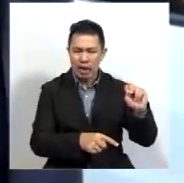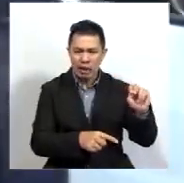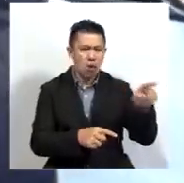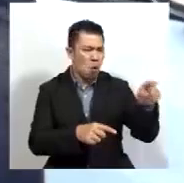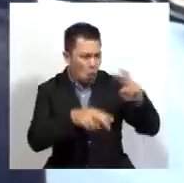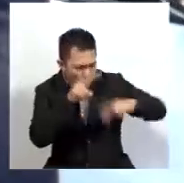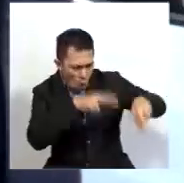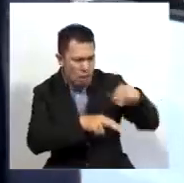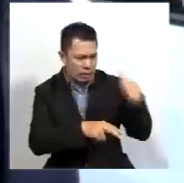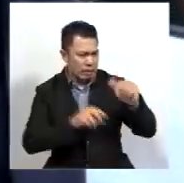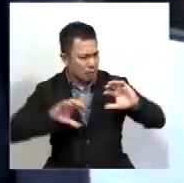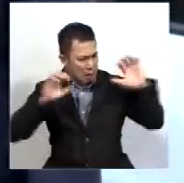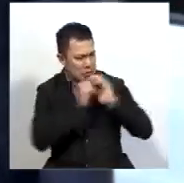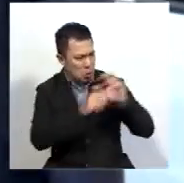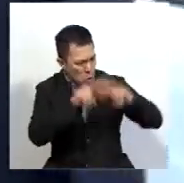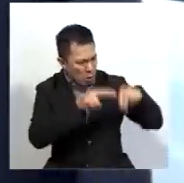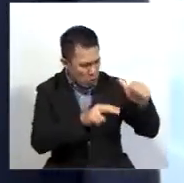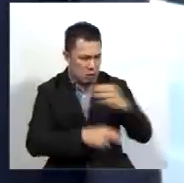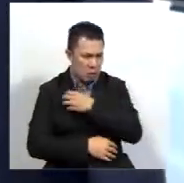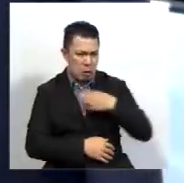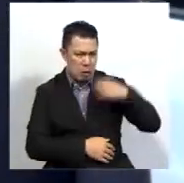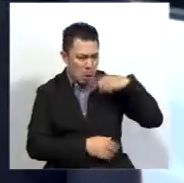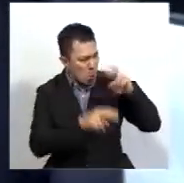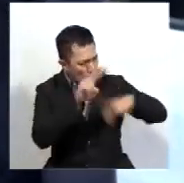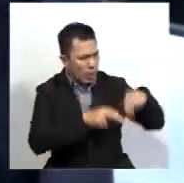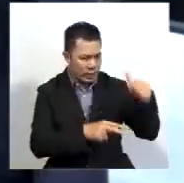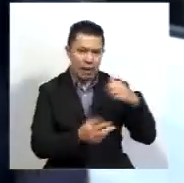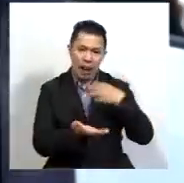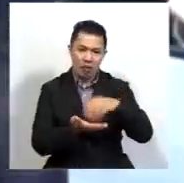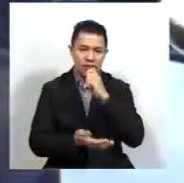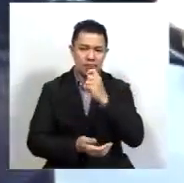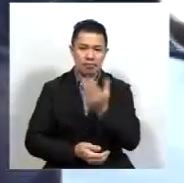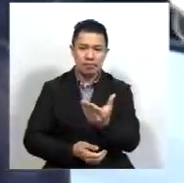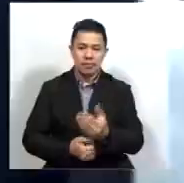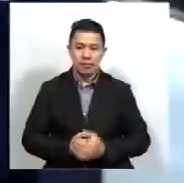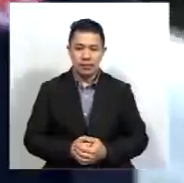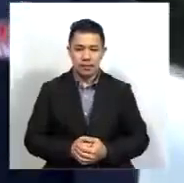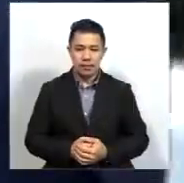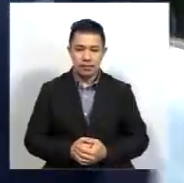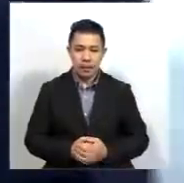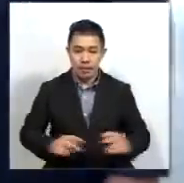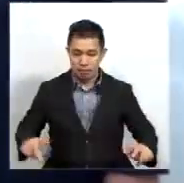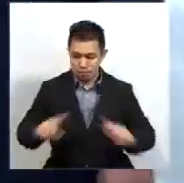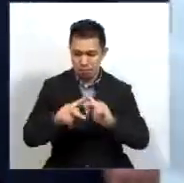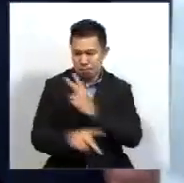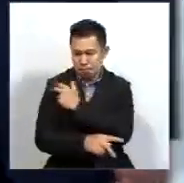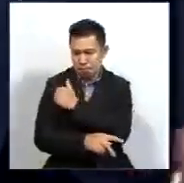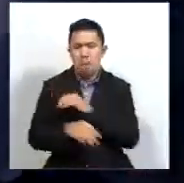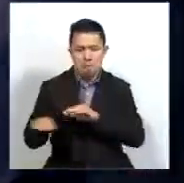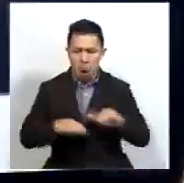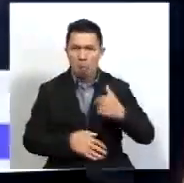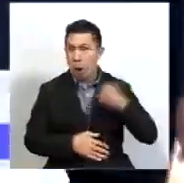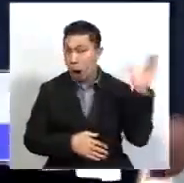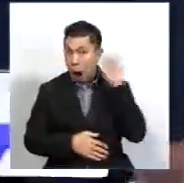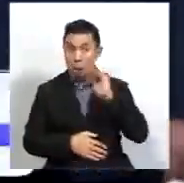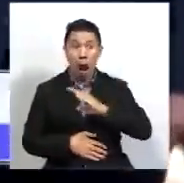ไทยเป็นอย่างดีเอาไปฟังเสียงยืนยันจากท่านอนุทินชาญวีรกูลครับ กระทรวงสาธารณสุขพร้อมเราทราบมาอย่างเดียวว่าห